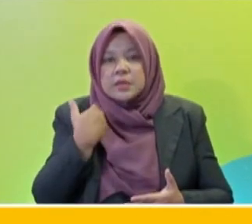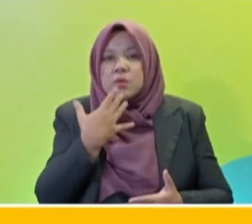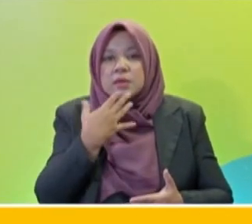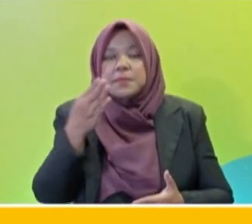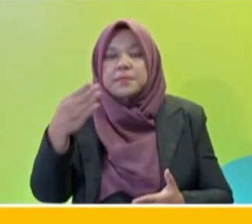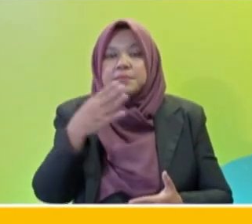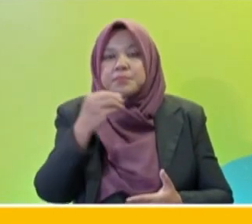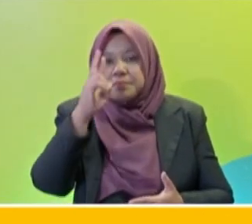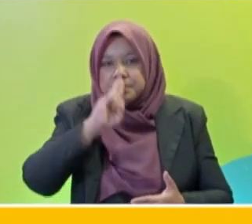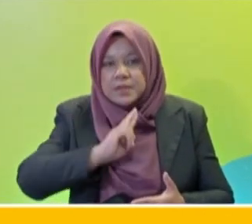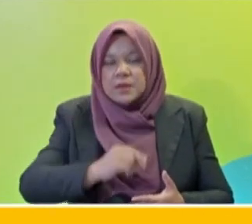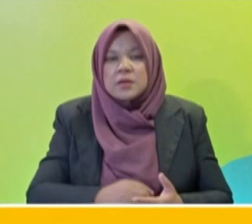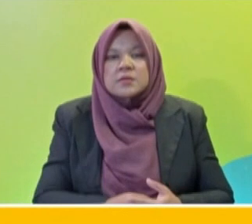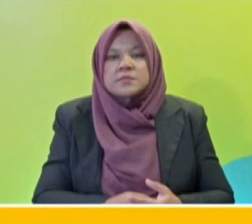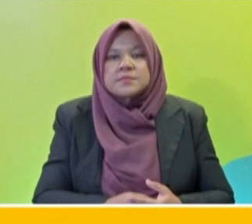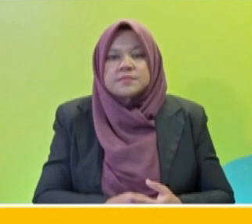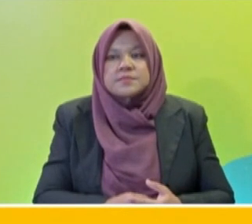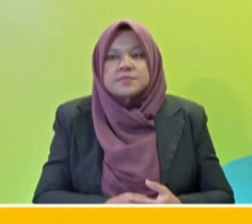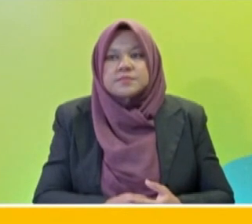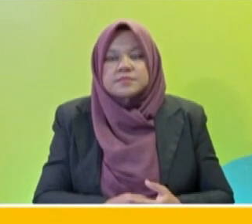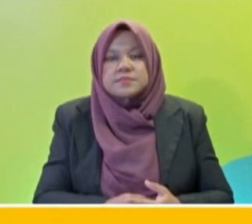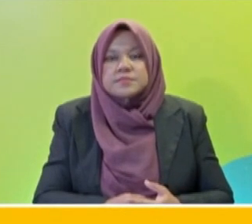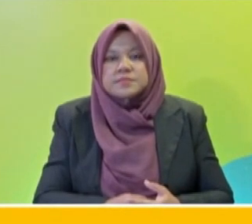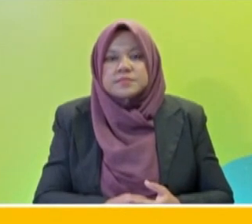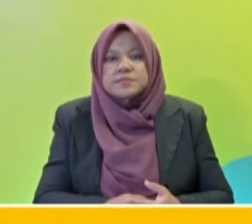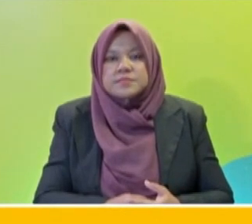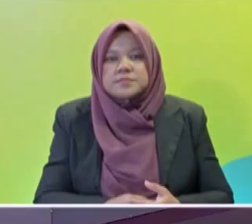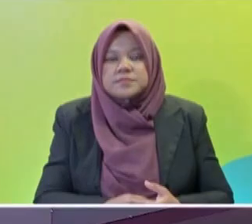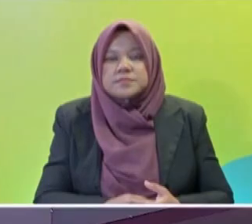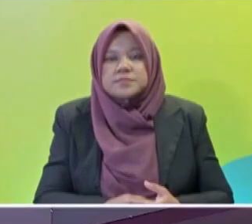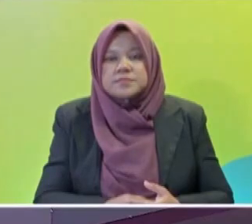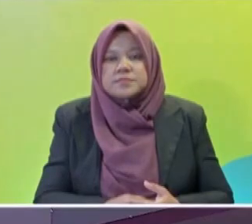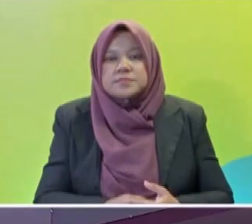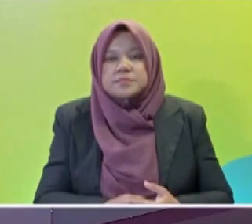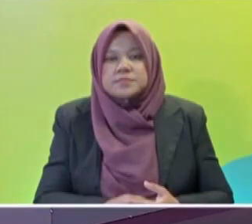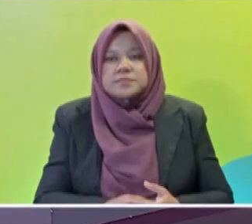biru Oke dan juga perkirakan pada image bendera